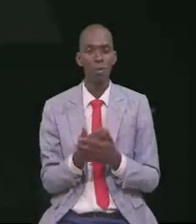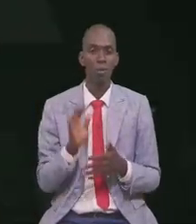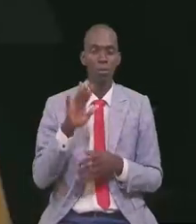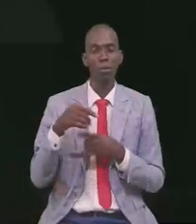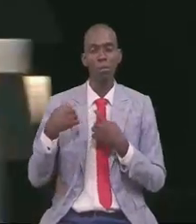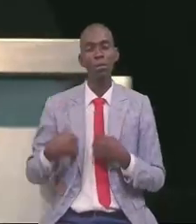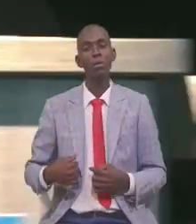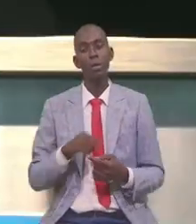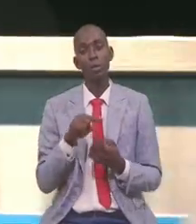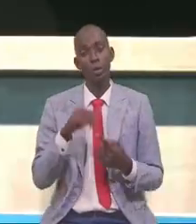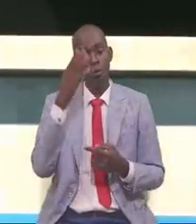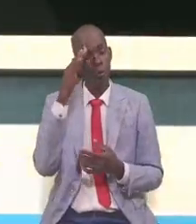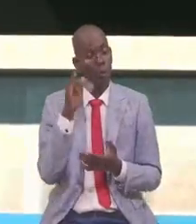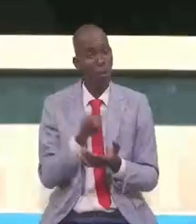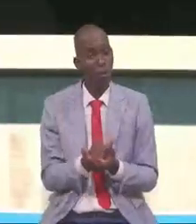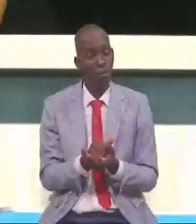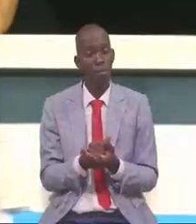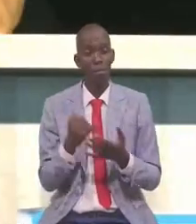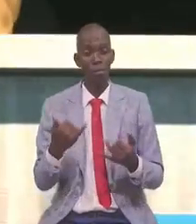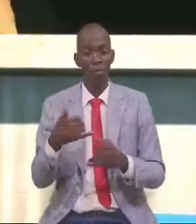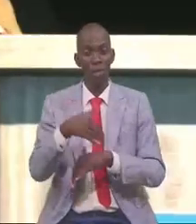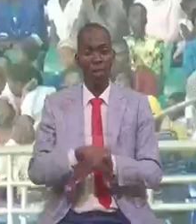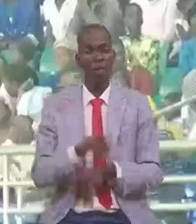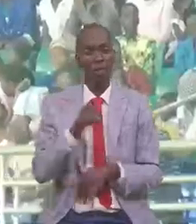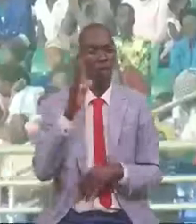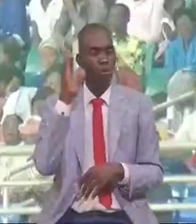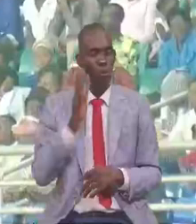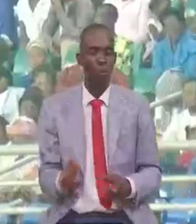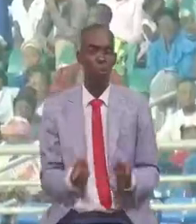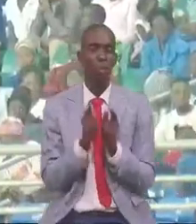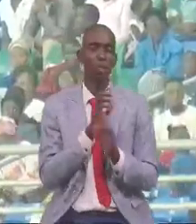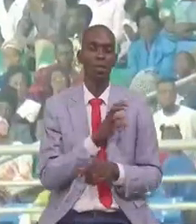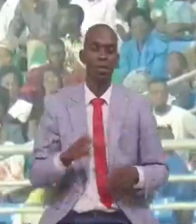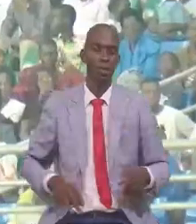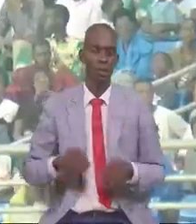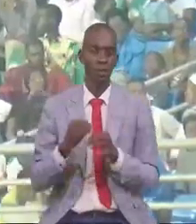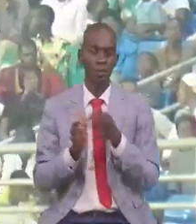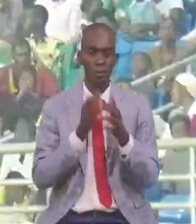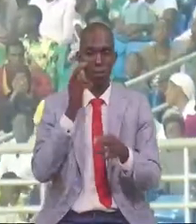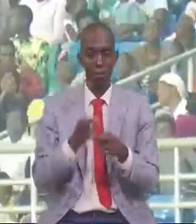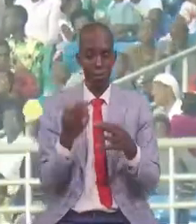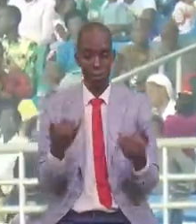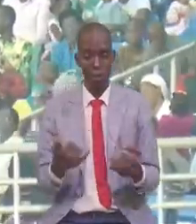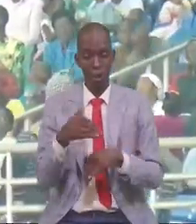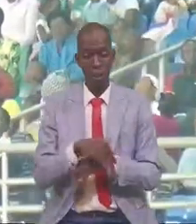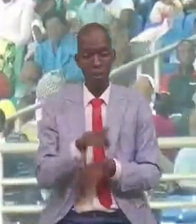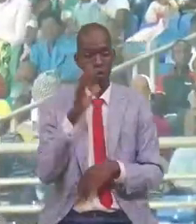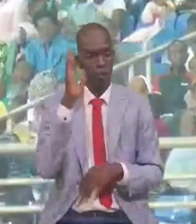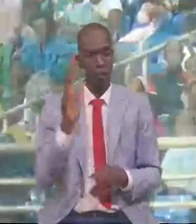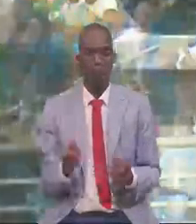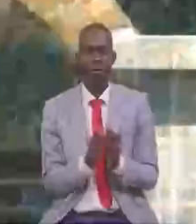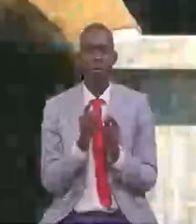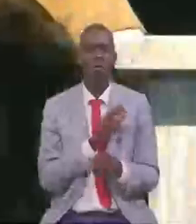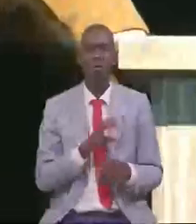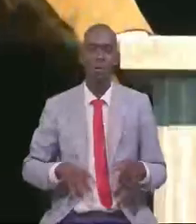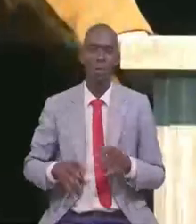faites, ce soir, vous allez rencontrer Christ. J'ai dit ce soir, vous allez rencontrer Christ. Il sera